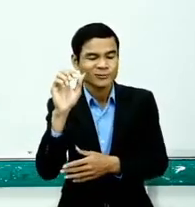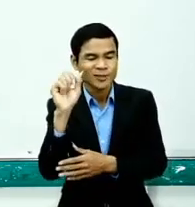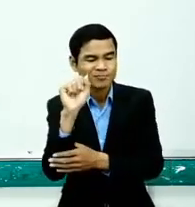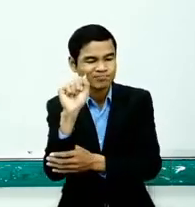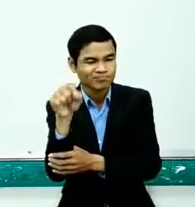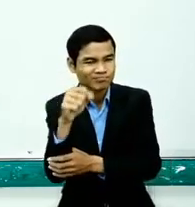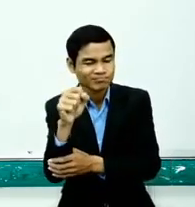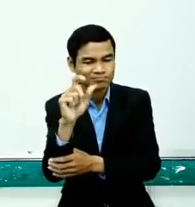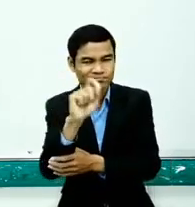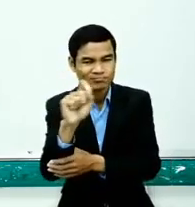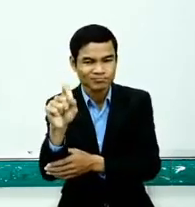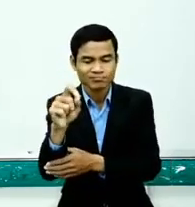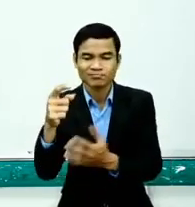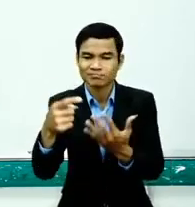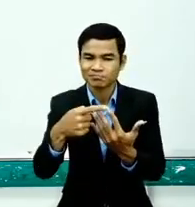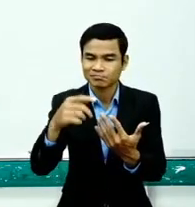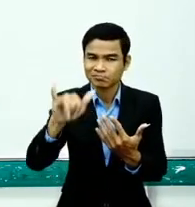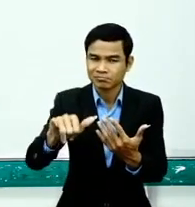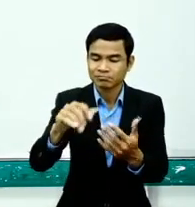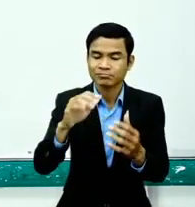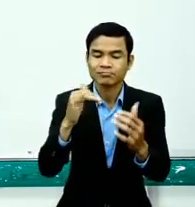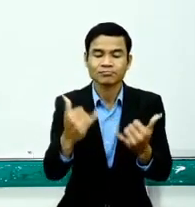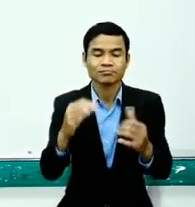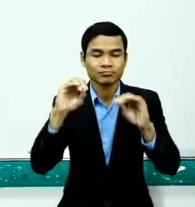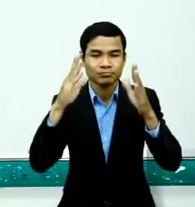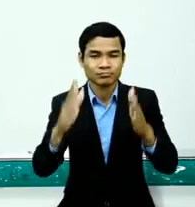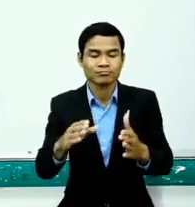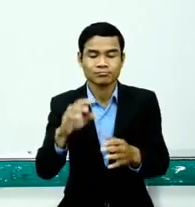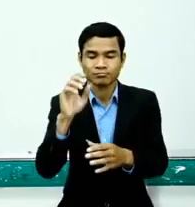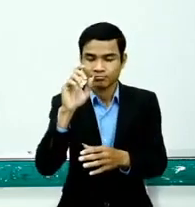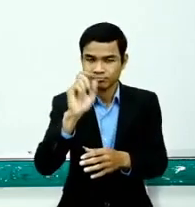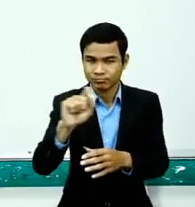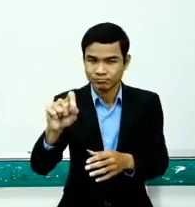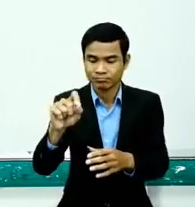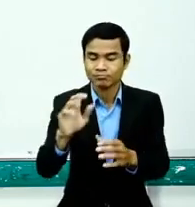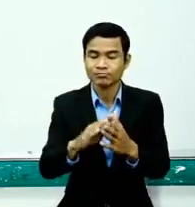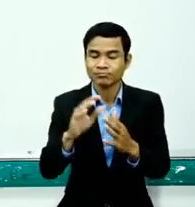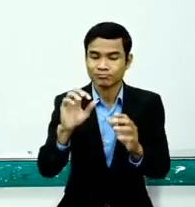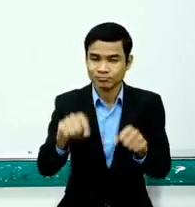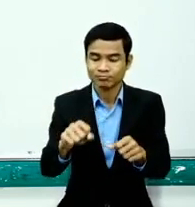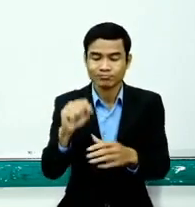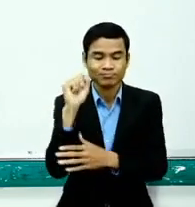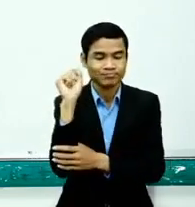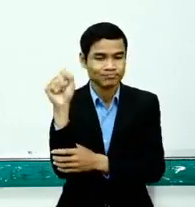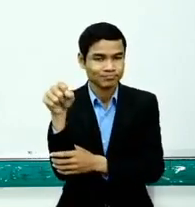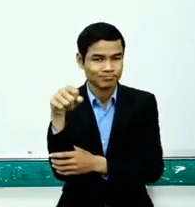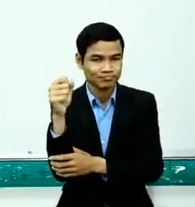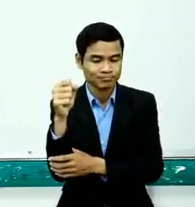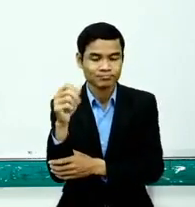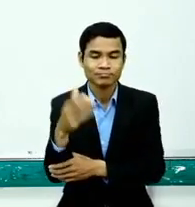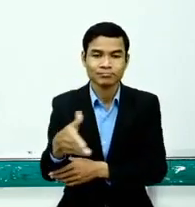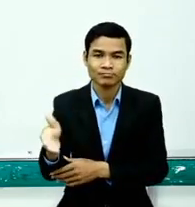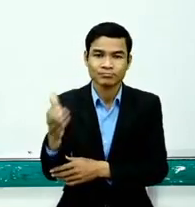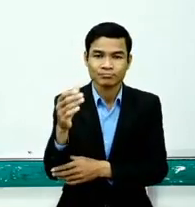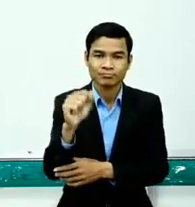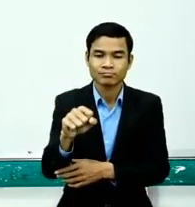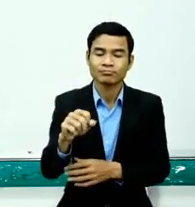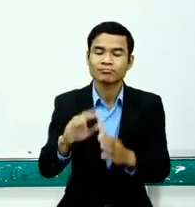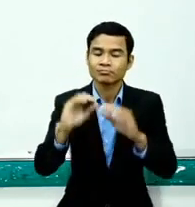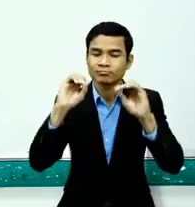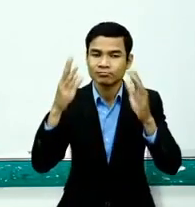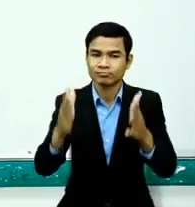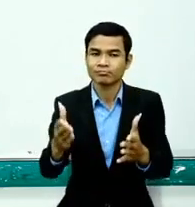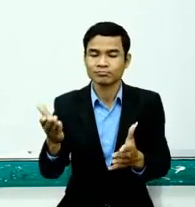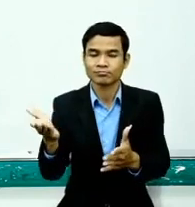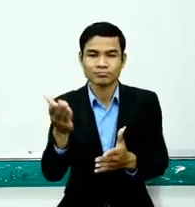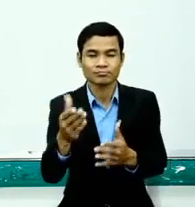ងណាចាអញ្ចឹងកូនចាំមើលអ្នកគ្រូនឹងសរសេរស្រអមួយទៀតដោយមានអមដោយចលចលនាកូនចាំមើលតើស្រអរបស់យើ